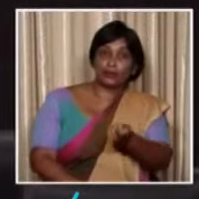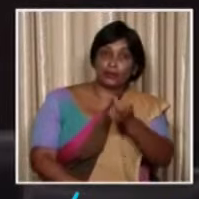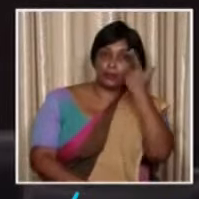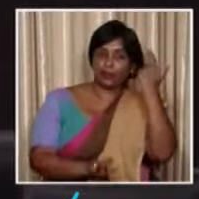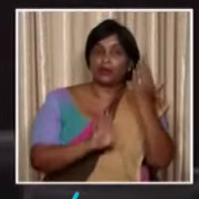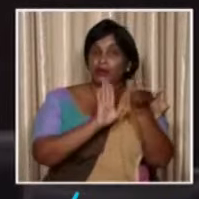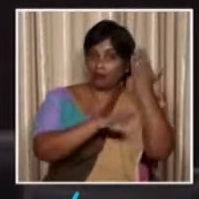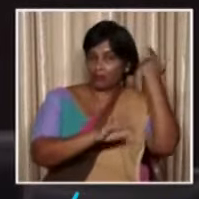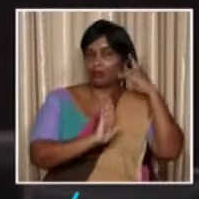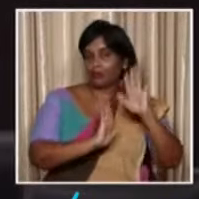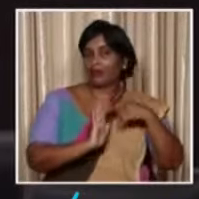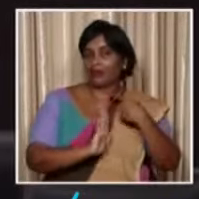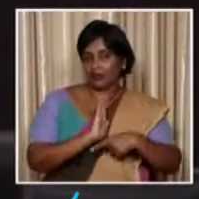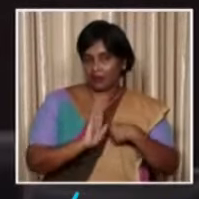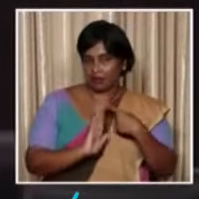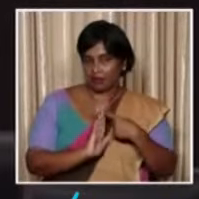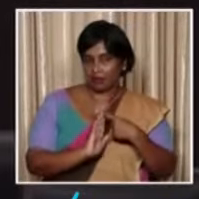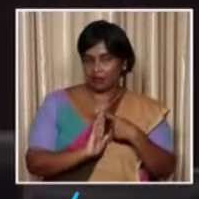අතීතයක් තියෙන රටක්